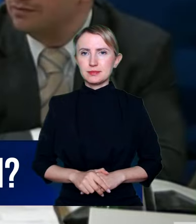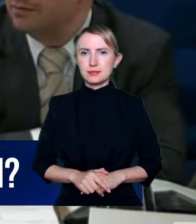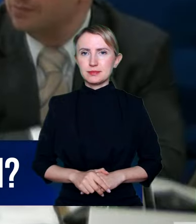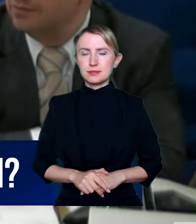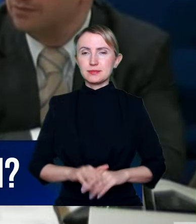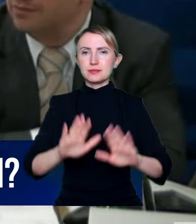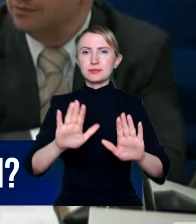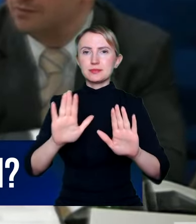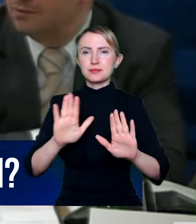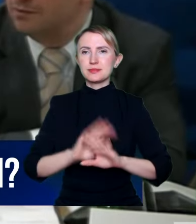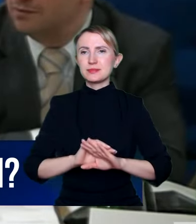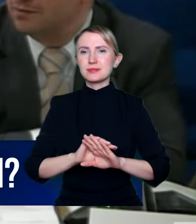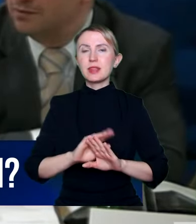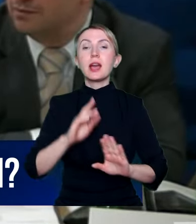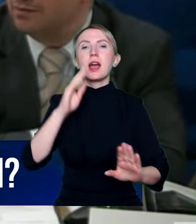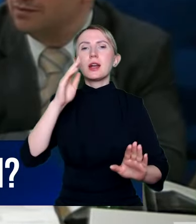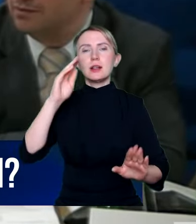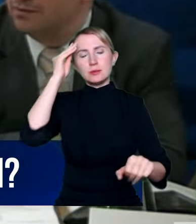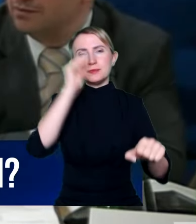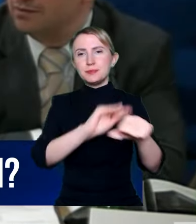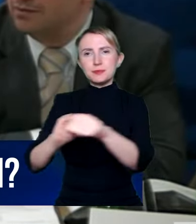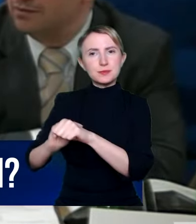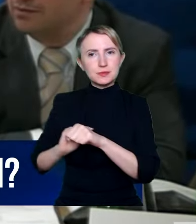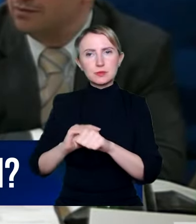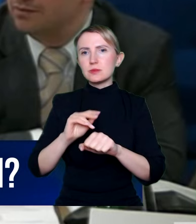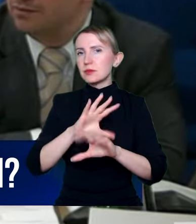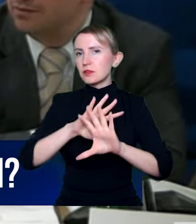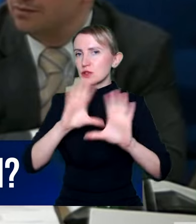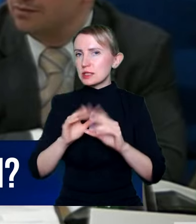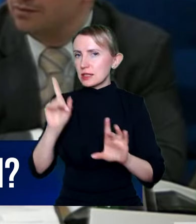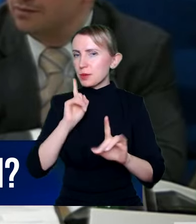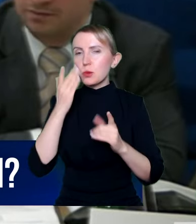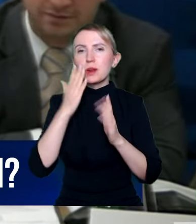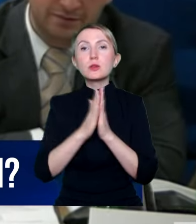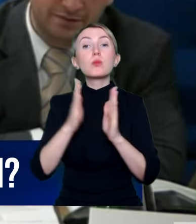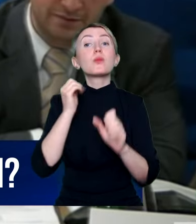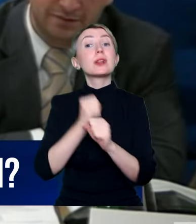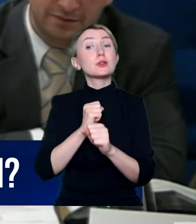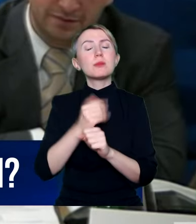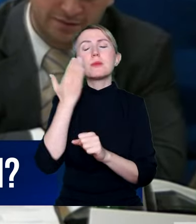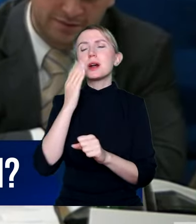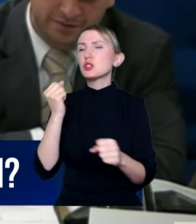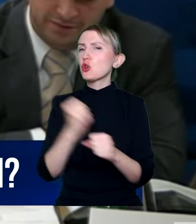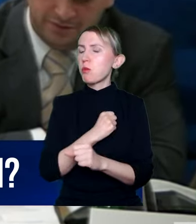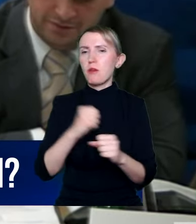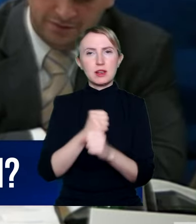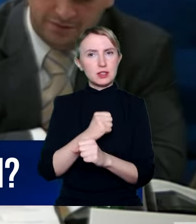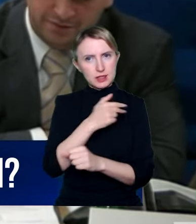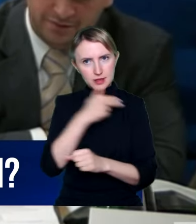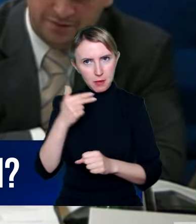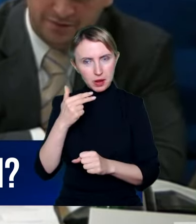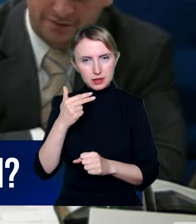Już przywołuję do porządku wszystkich panów. Bardzo proszę, pracujemy nad bardzo poważną materią. Proszę